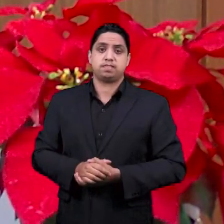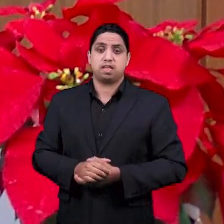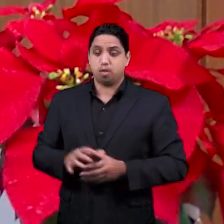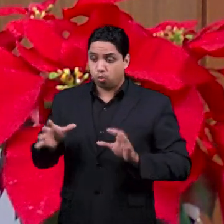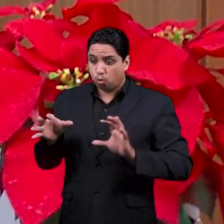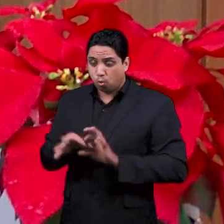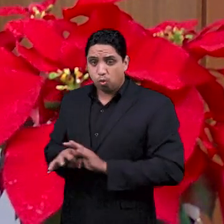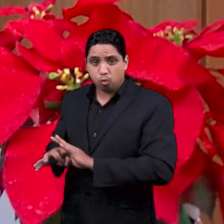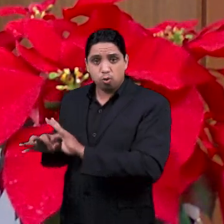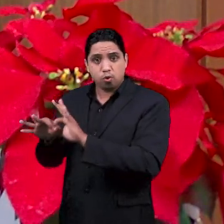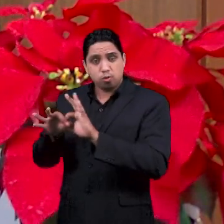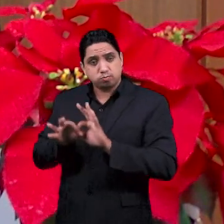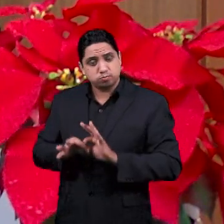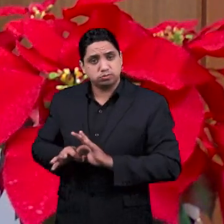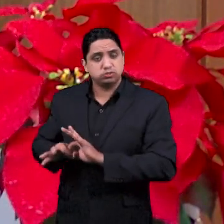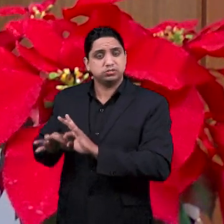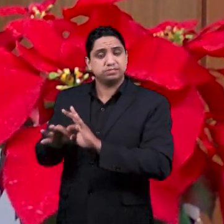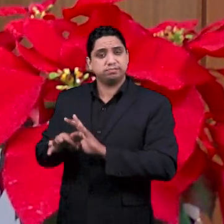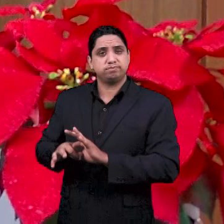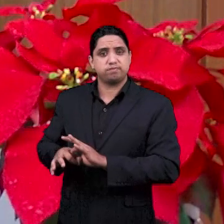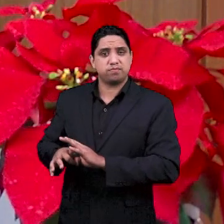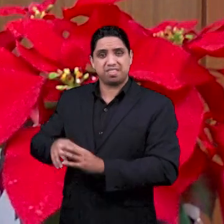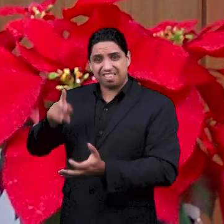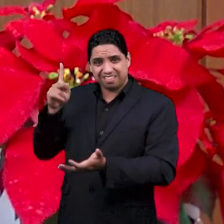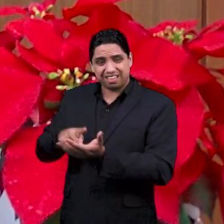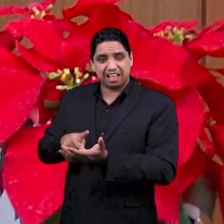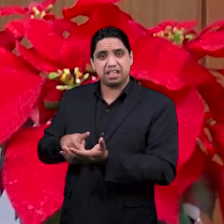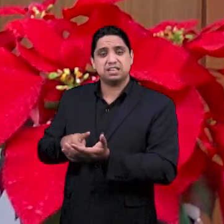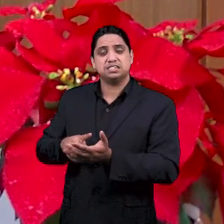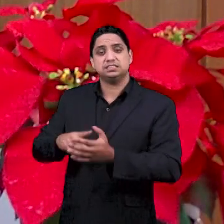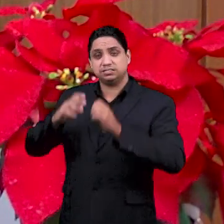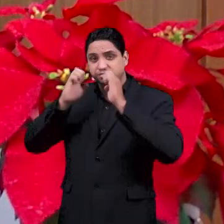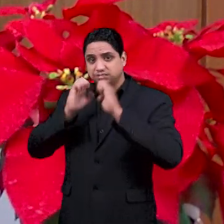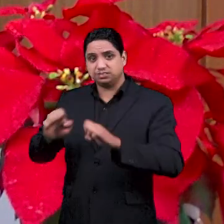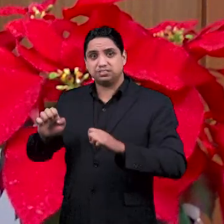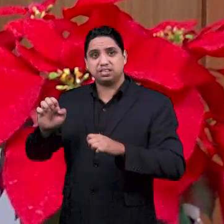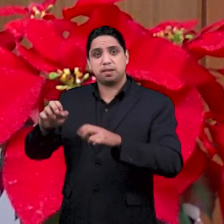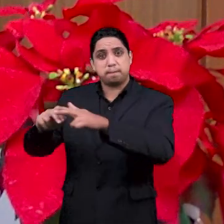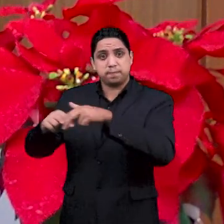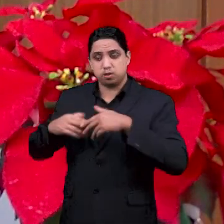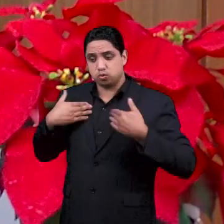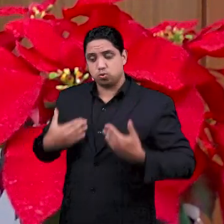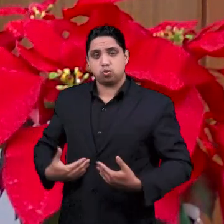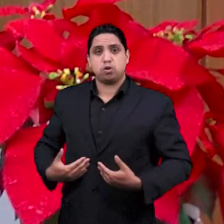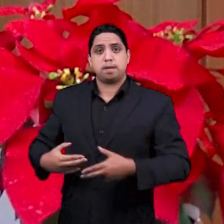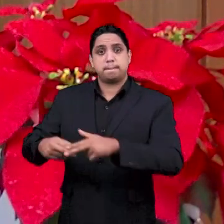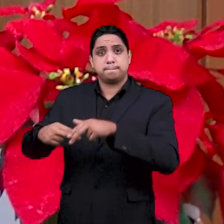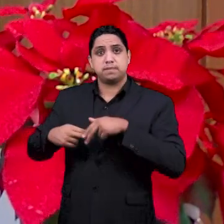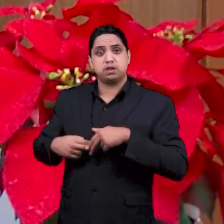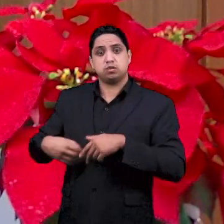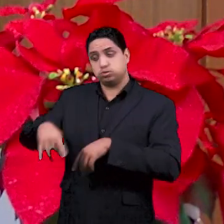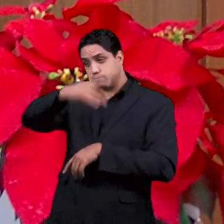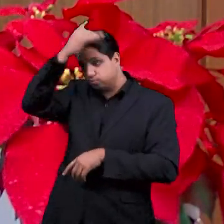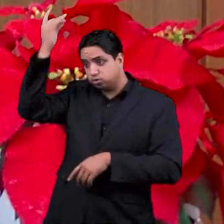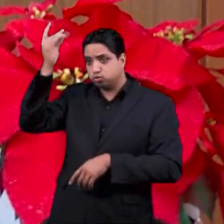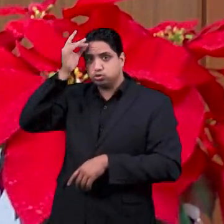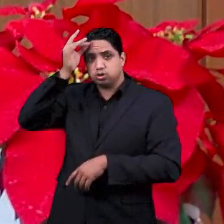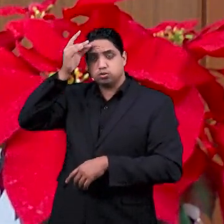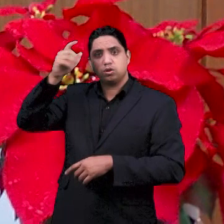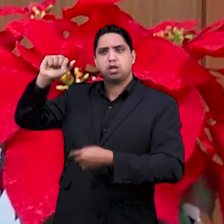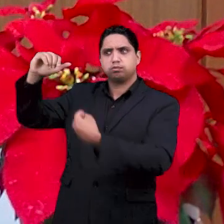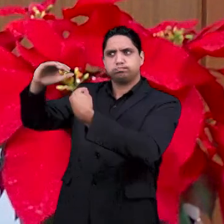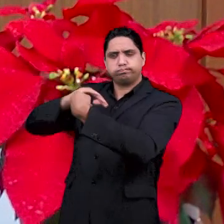нет проблем, конечно, но общение в Евангелии происходит в теле посредством